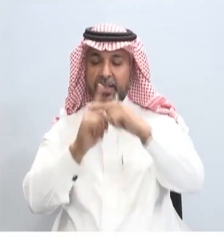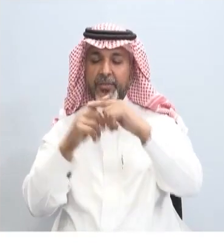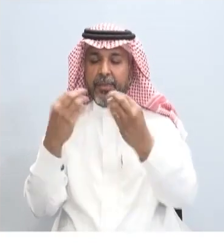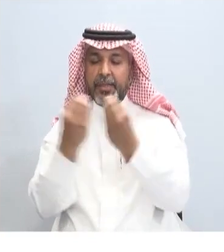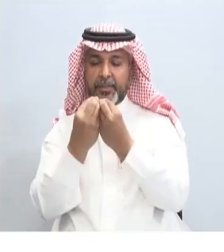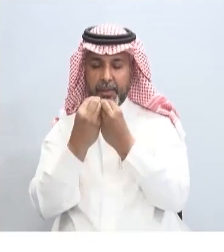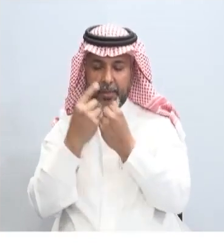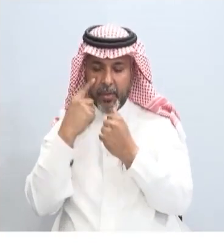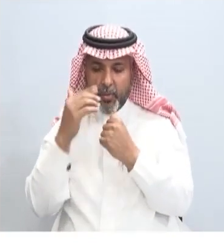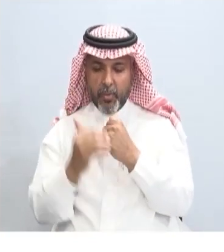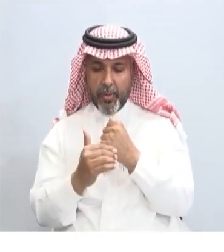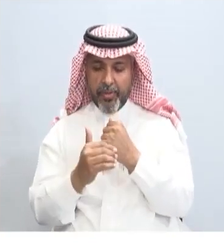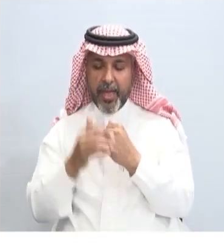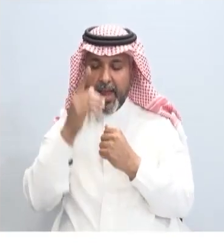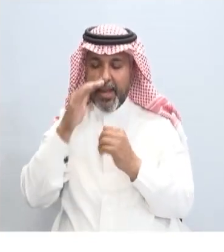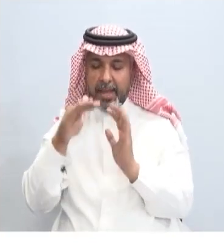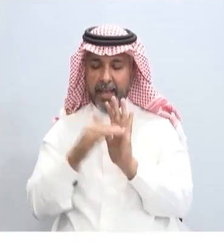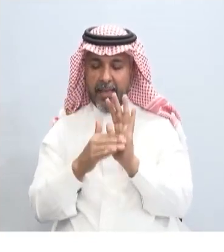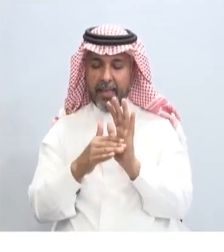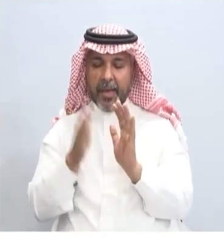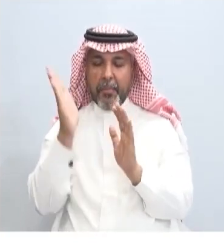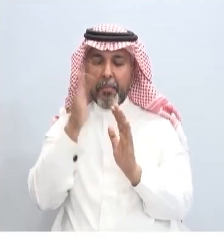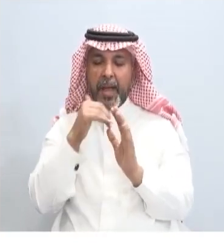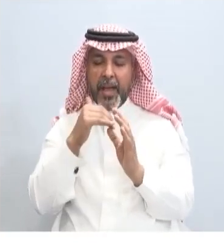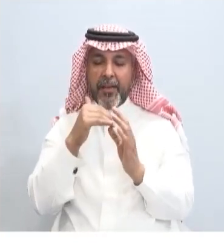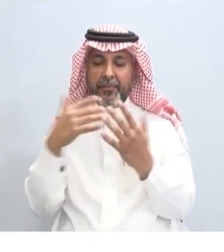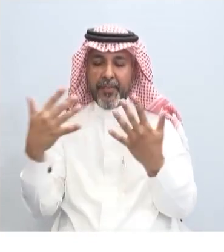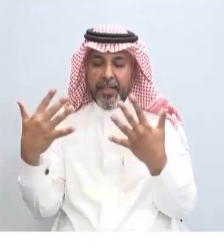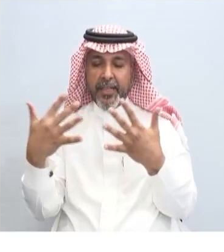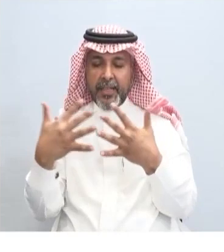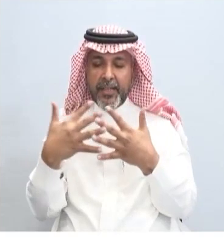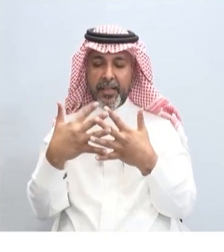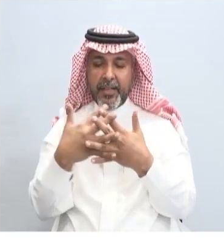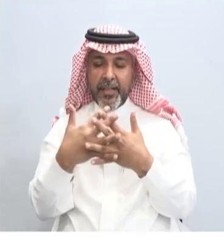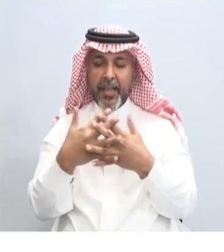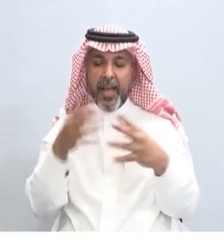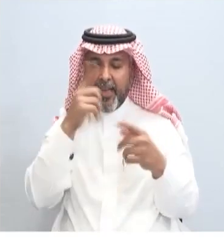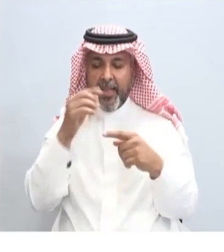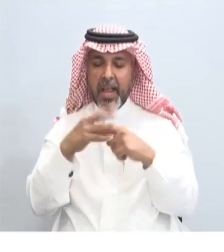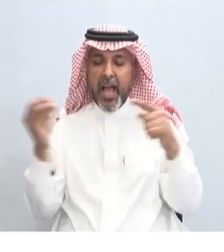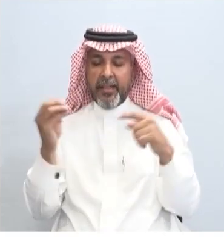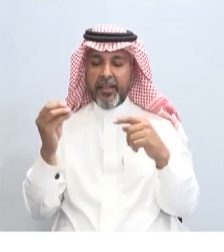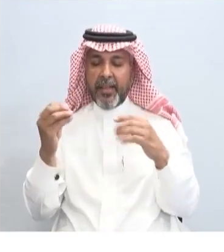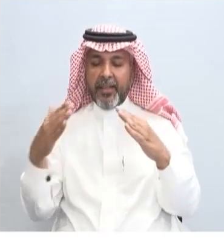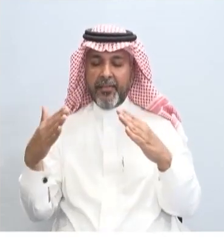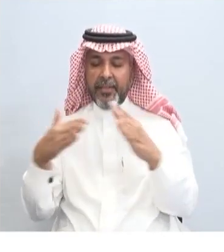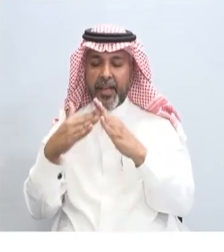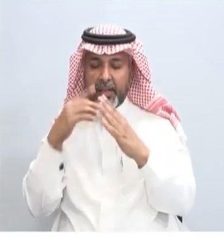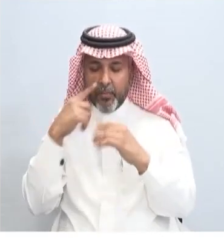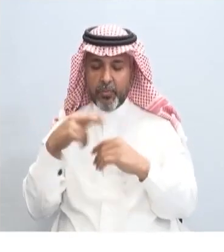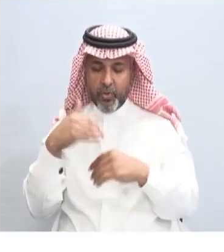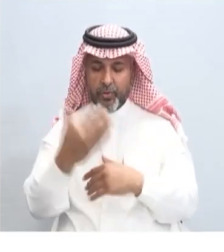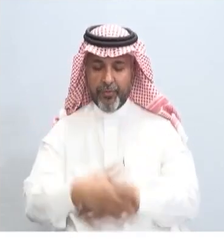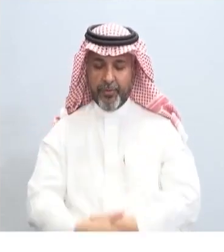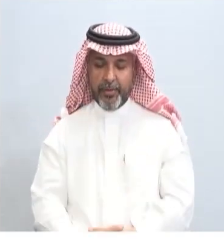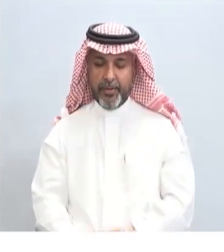غير متنافيين فسوف اطرح التقاطع بجمع الحادثتين ولكن اطرح التقاطع لان ذكرنا ان التقاطع كذا